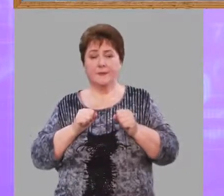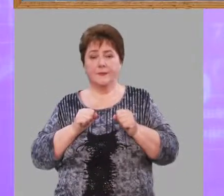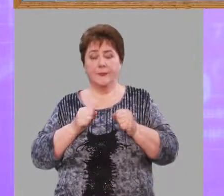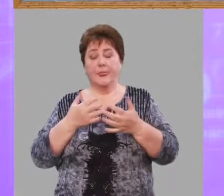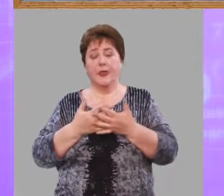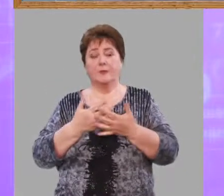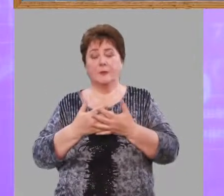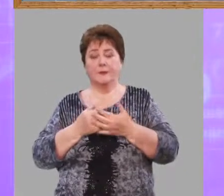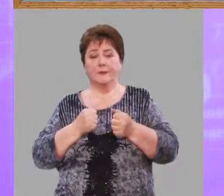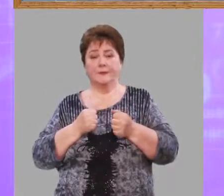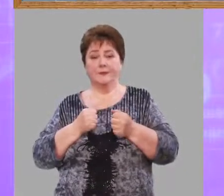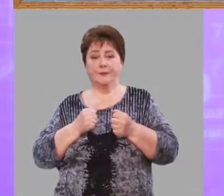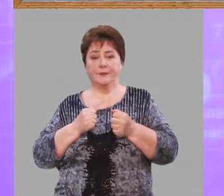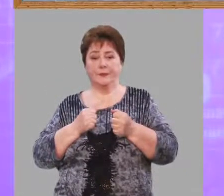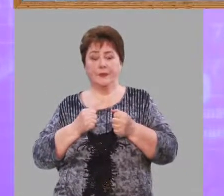Например,